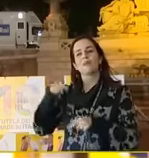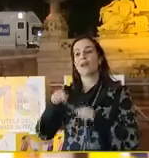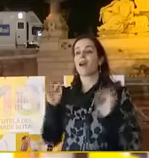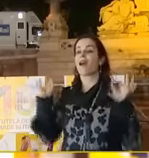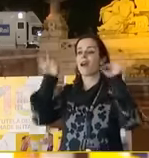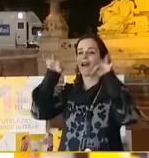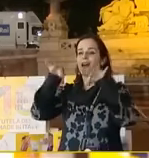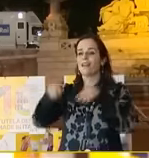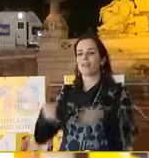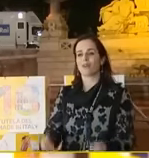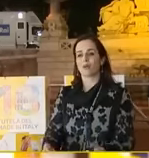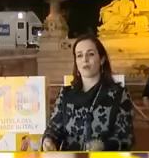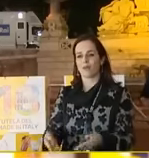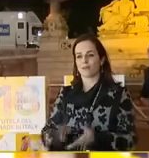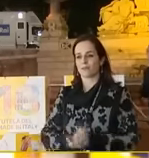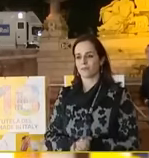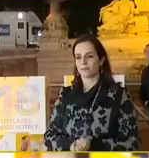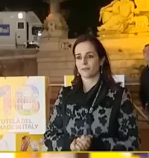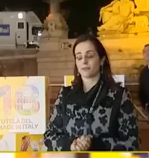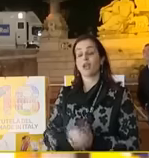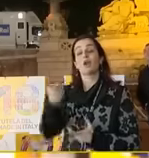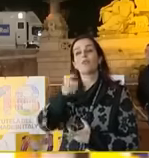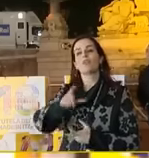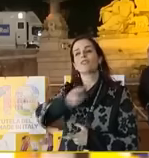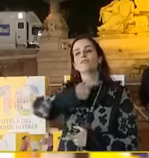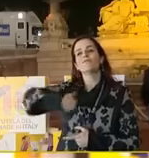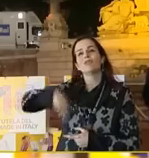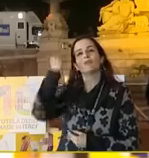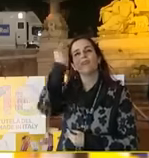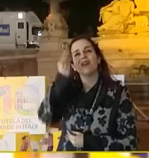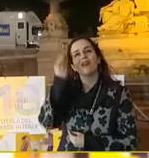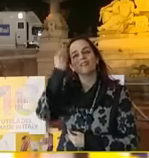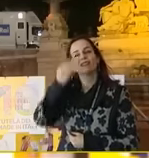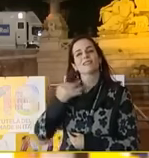qua, perché abbiamo sempre pensato